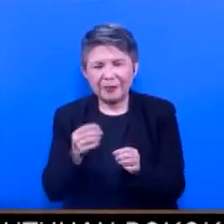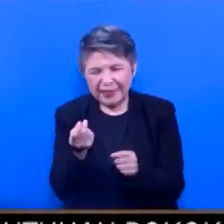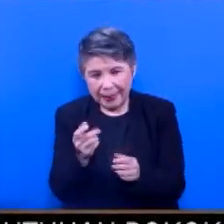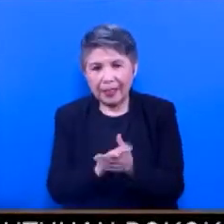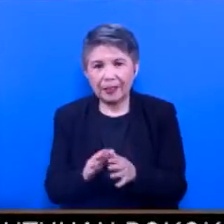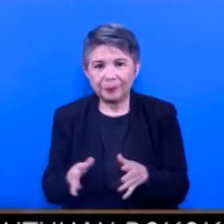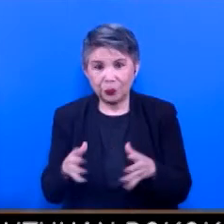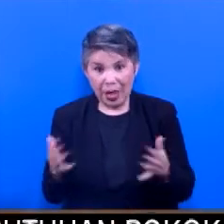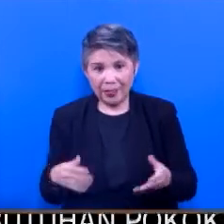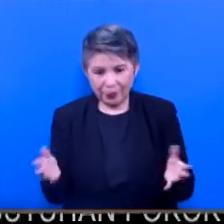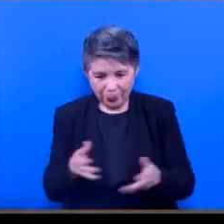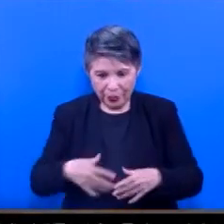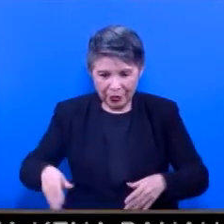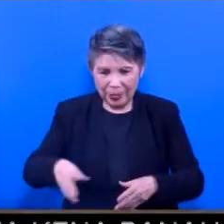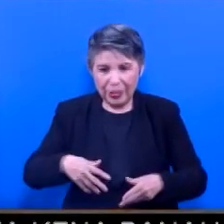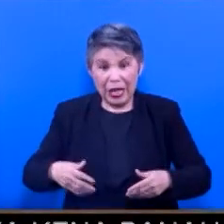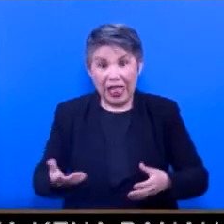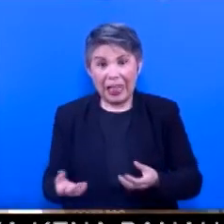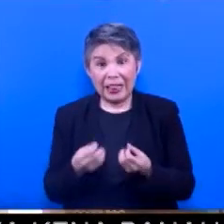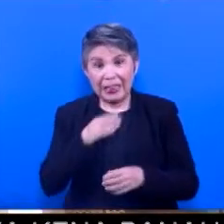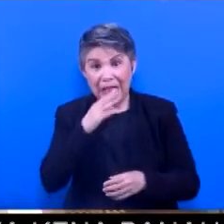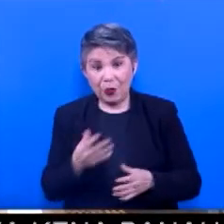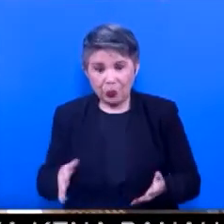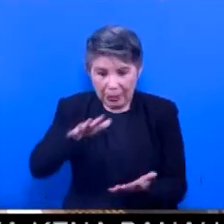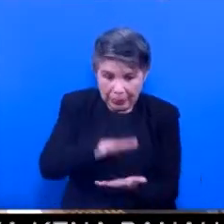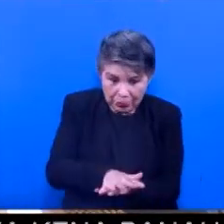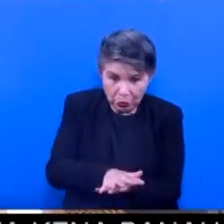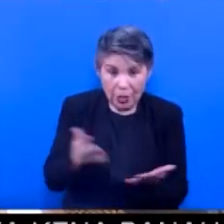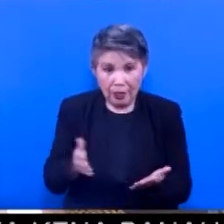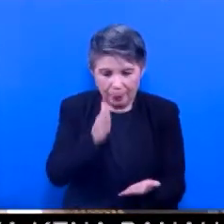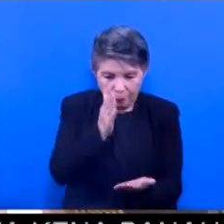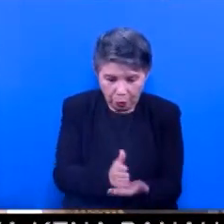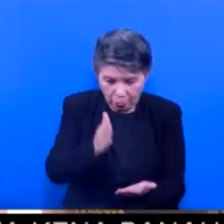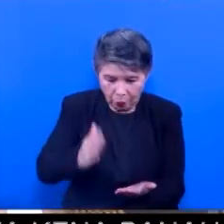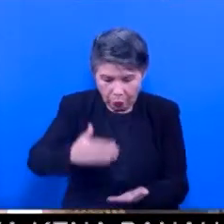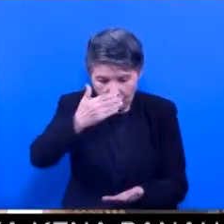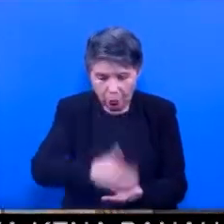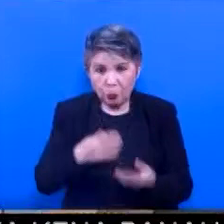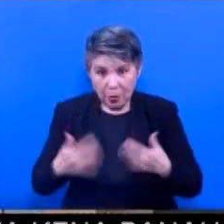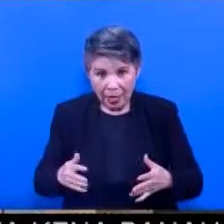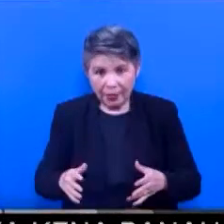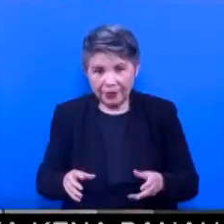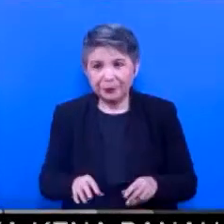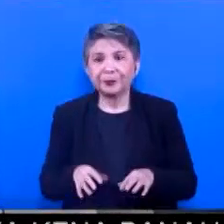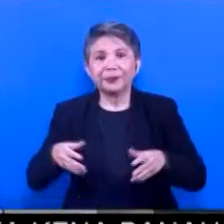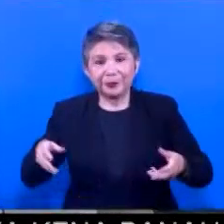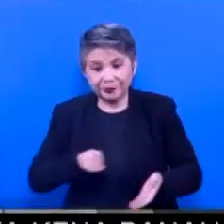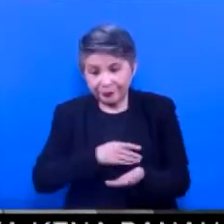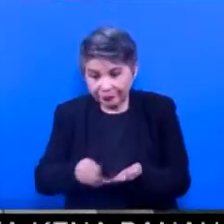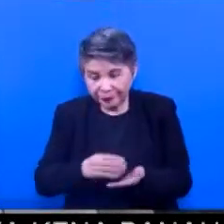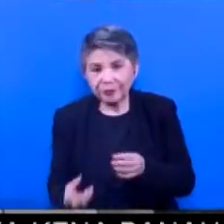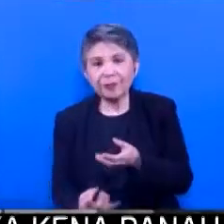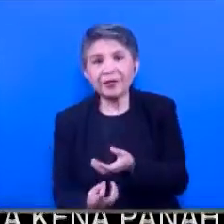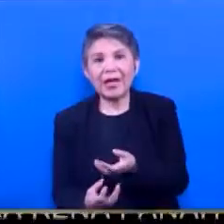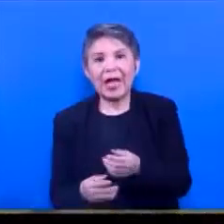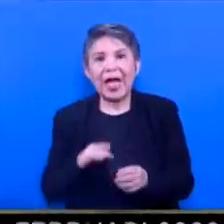kunyit sudah siap dan tahu yang sudah dikeluarkan dari alat pres tadi telah dipotong sesuai garis pada cetakan. Tahu selanjutnya direbus di